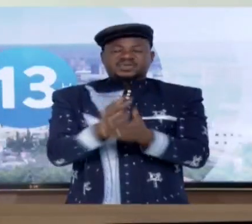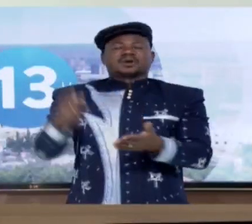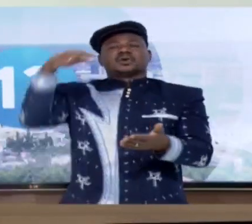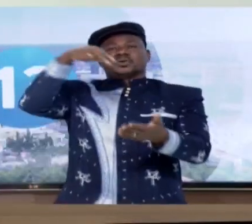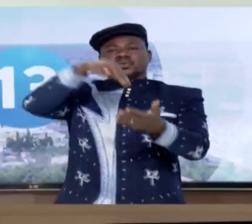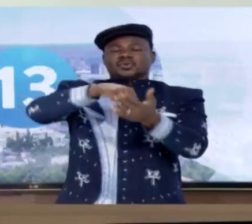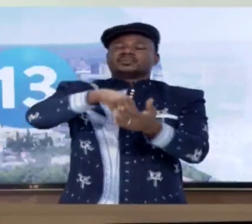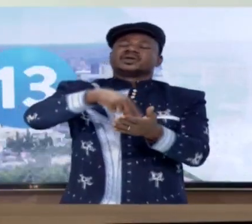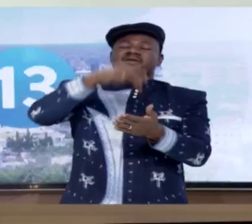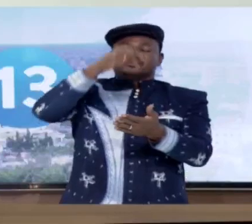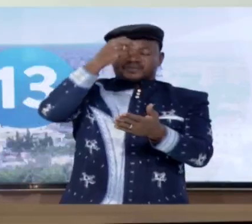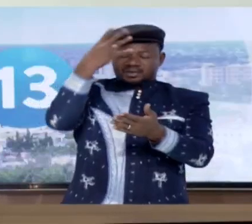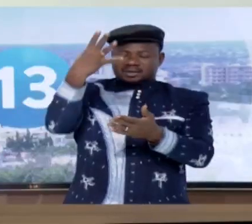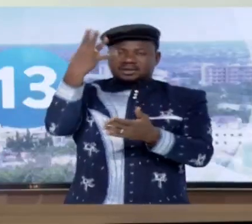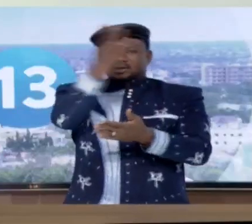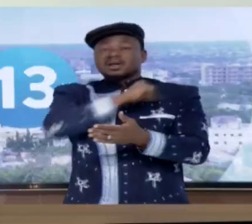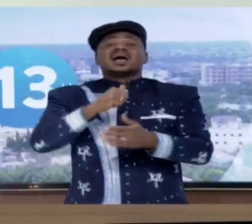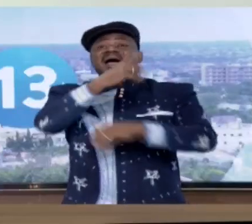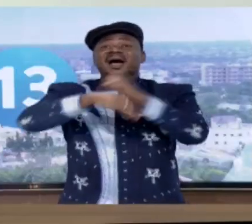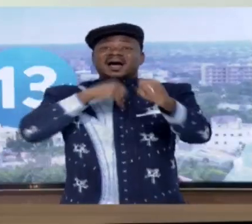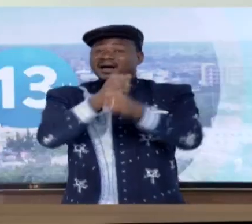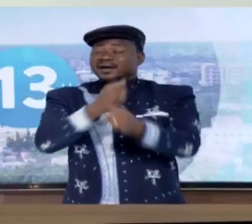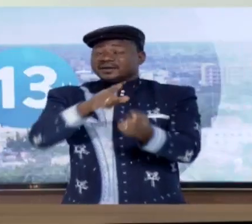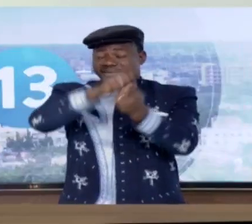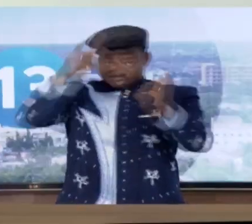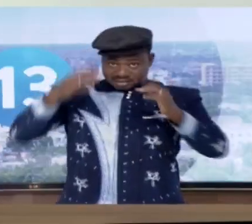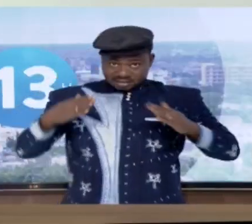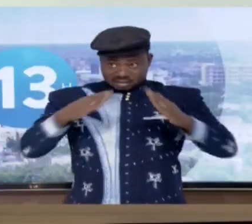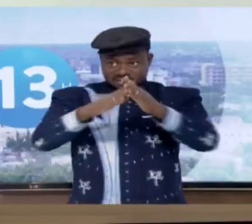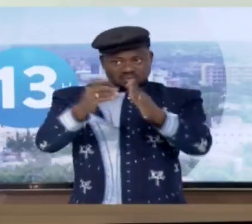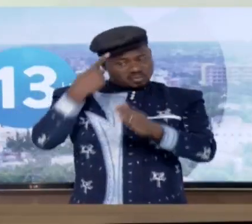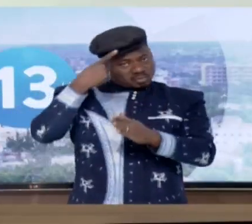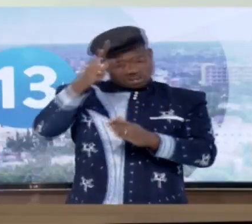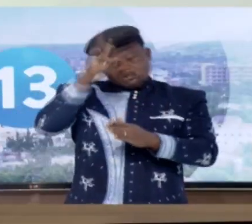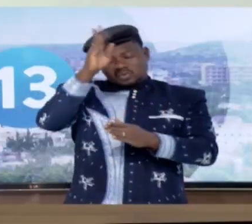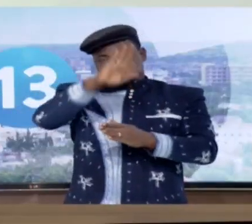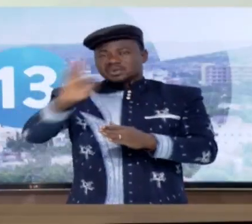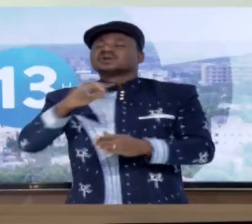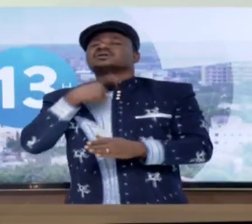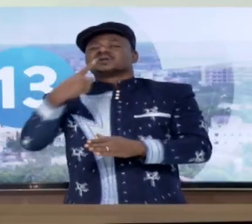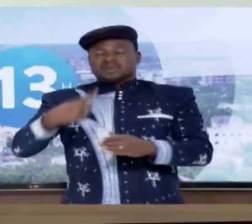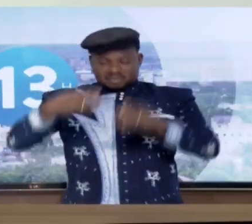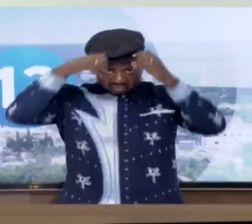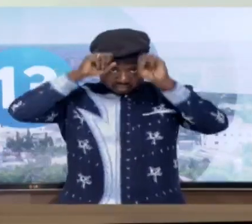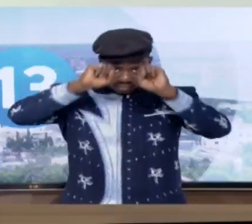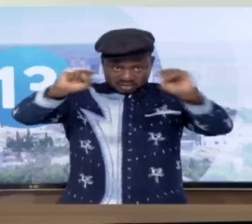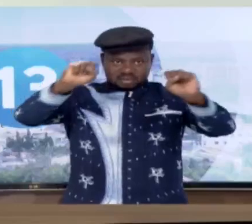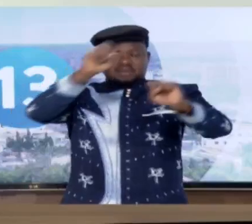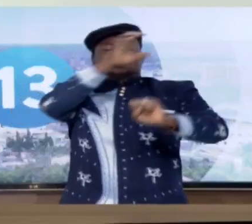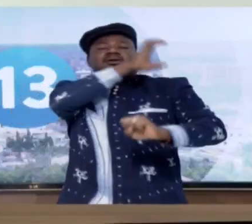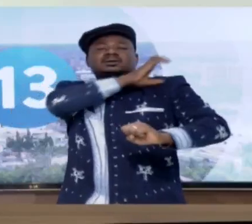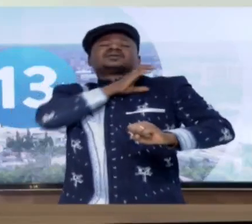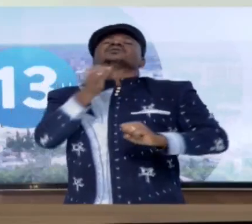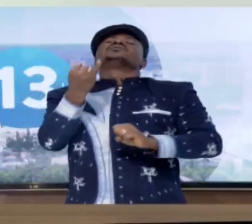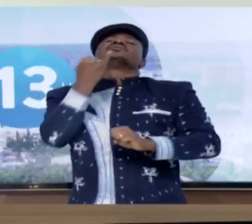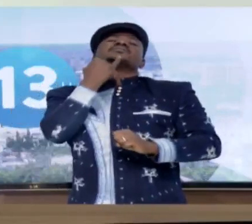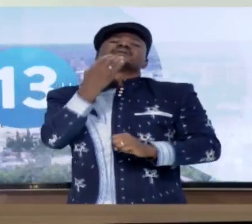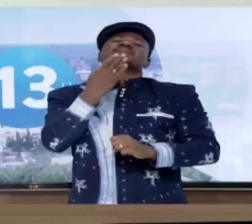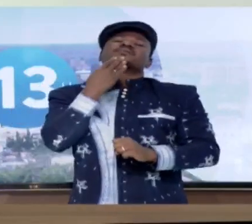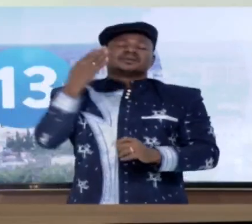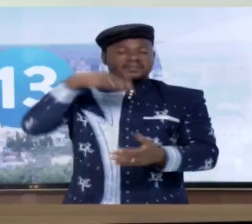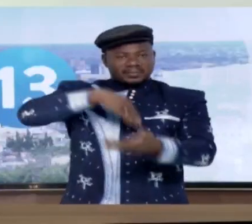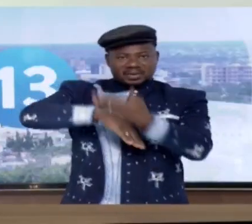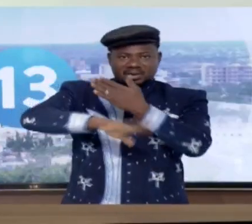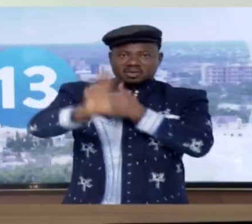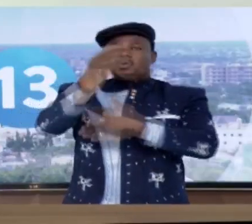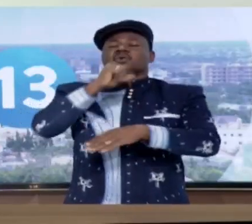2024, une année de grands défis pour le Burkina Faso, selon le chef de l'État, le capitaine Ibrahim Traoré. Dans son message du